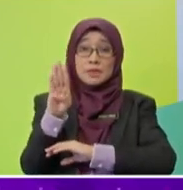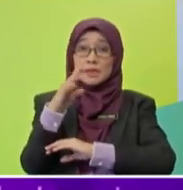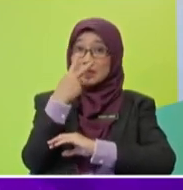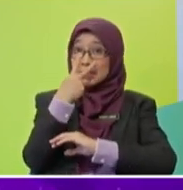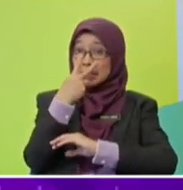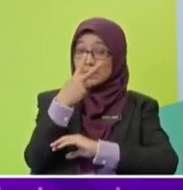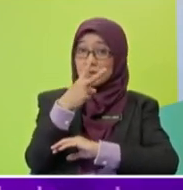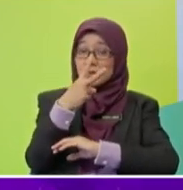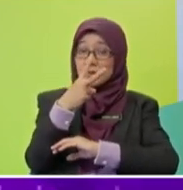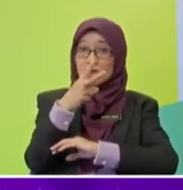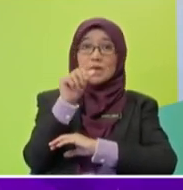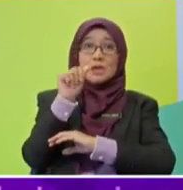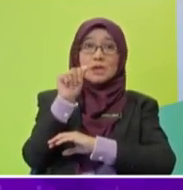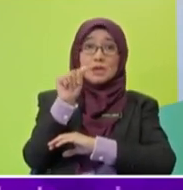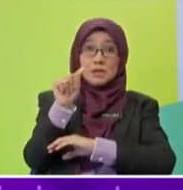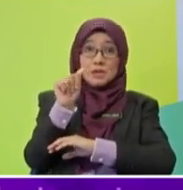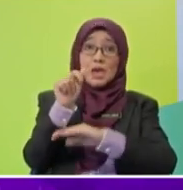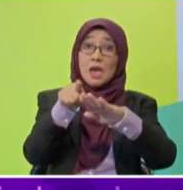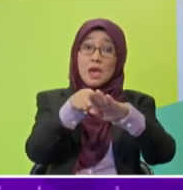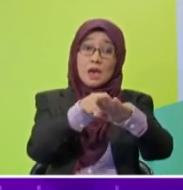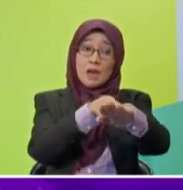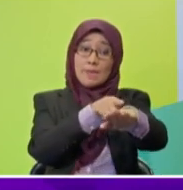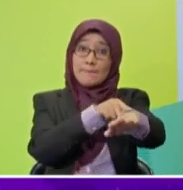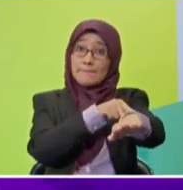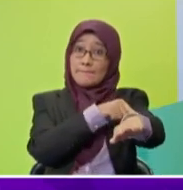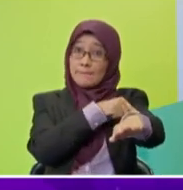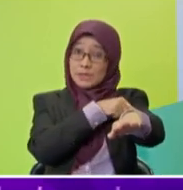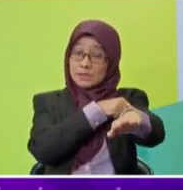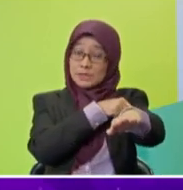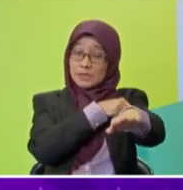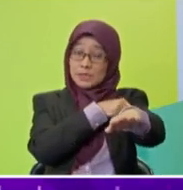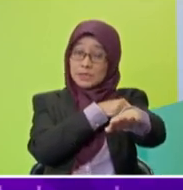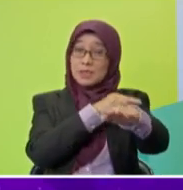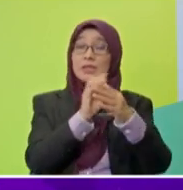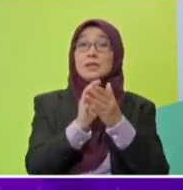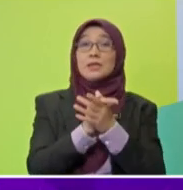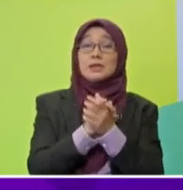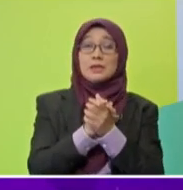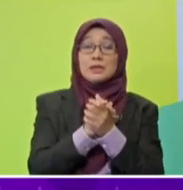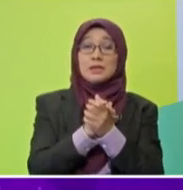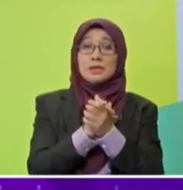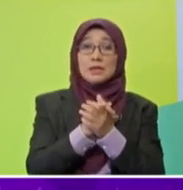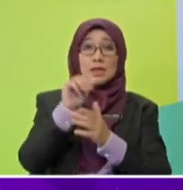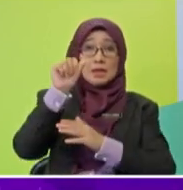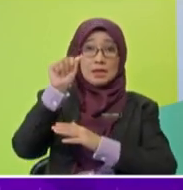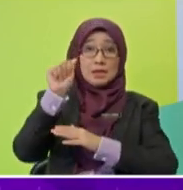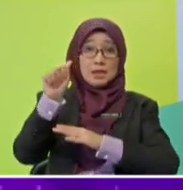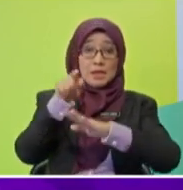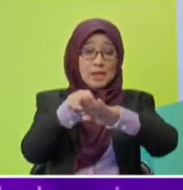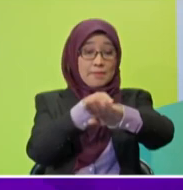batang kayu lebih panjang daripada batang kayubi panjang